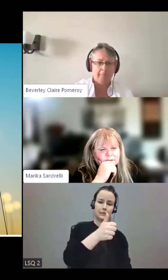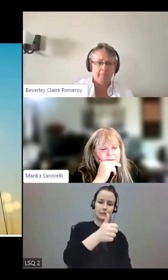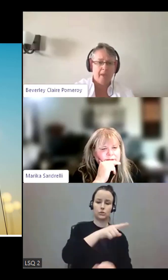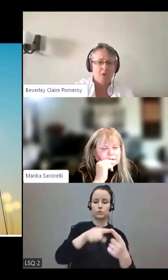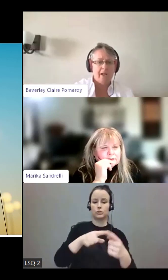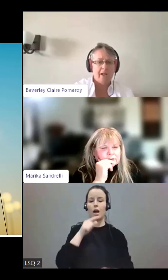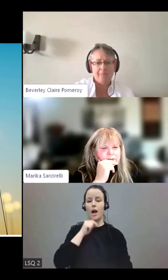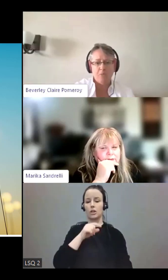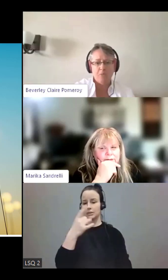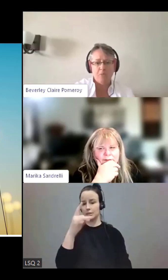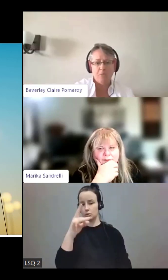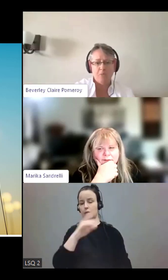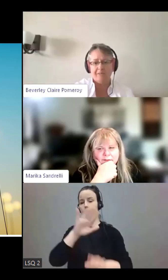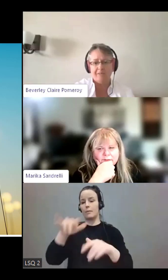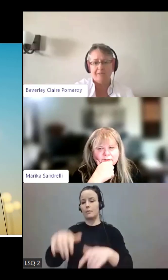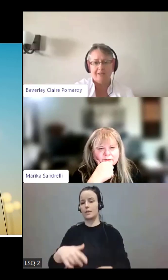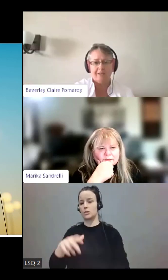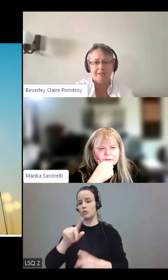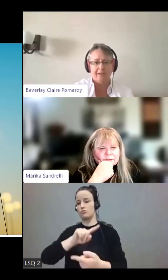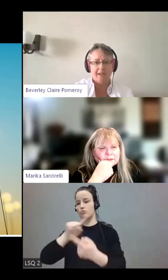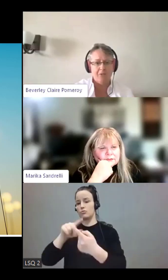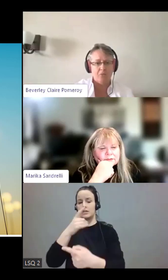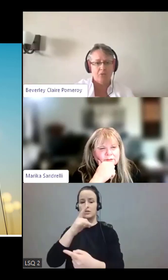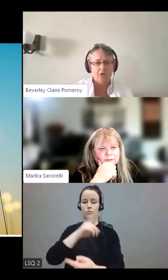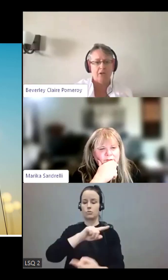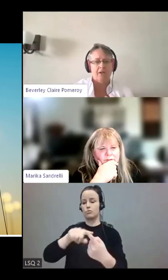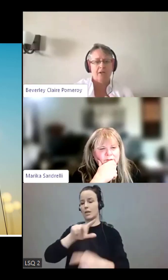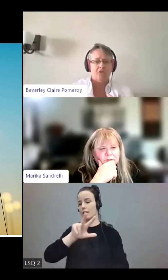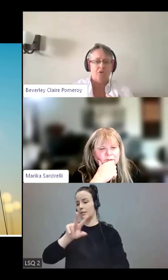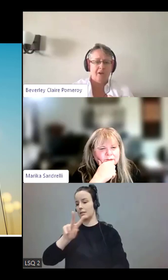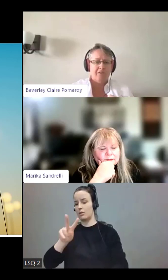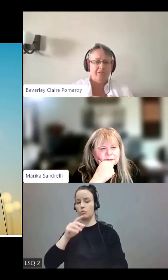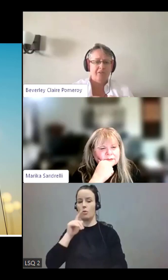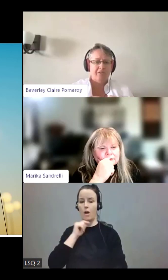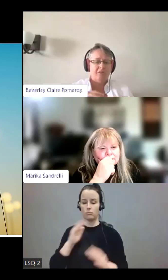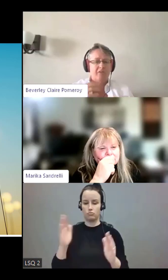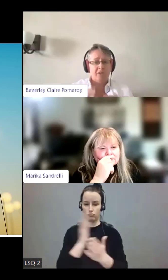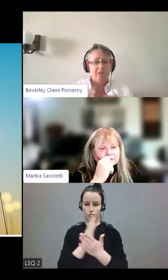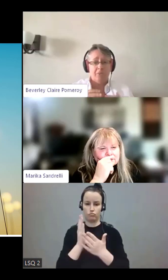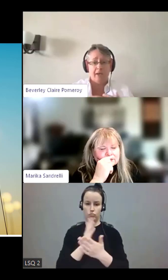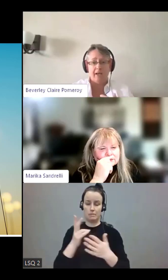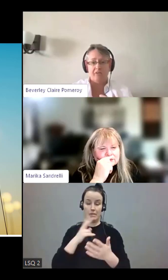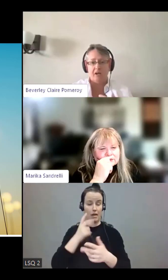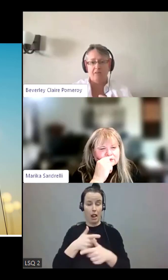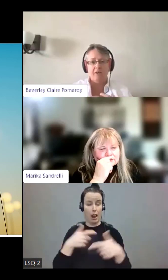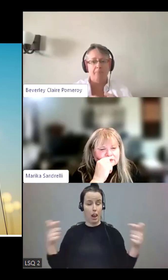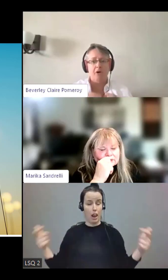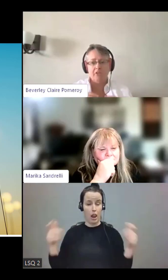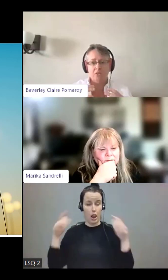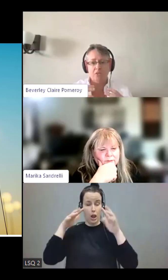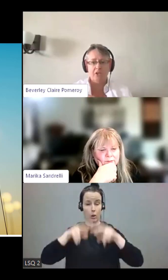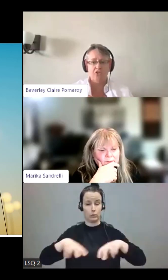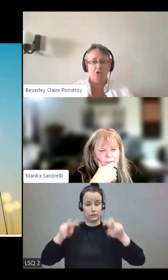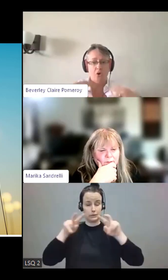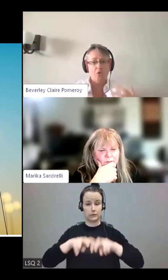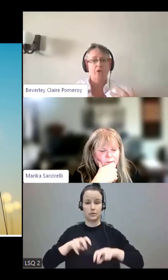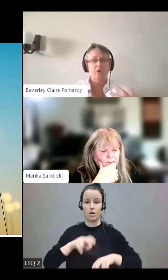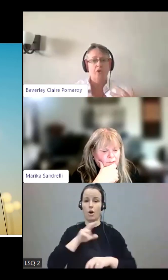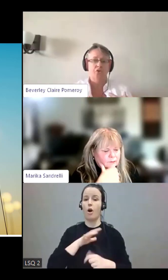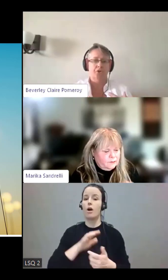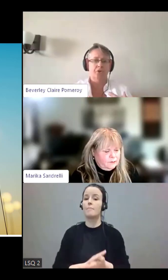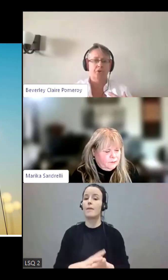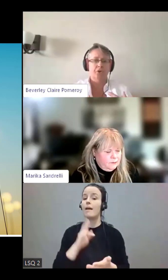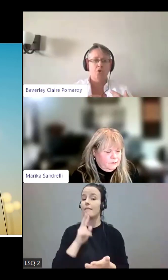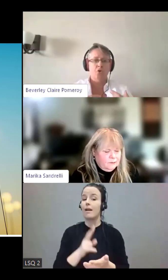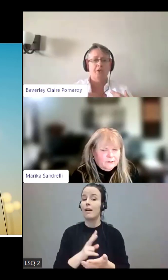que dans le travail, il y avait donc c'est un groupe d'enfants multiraciales qui